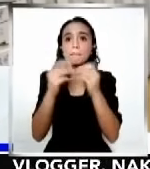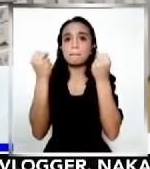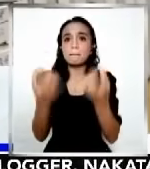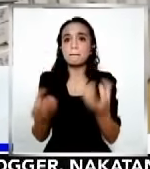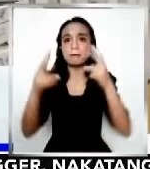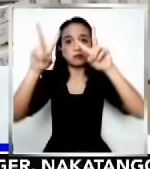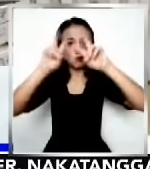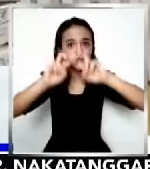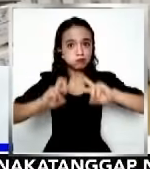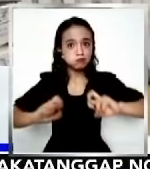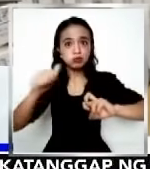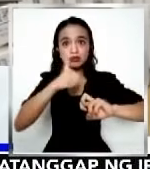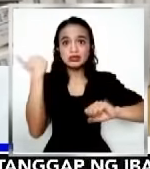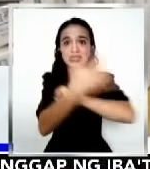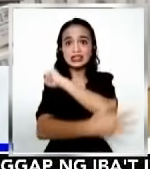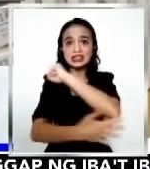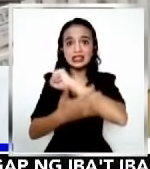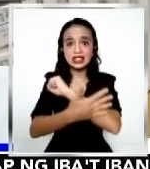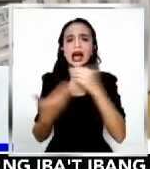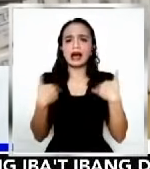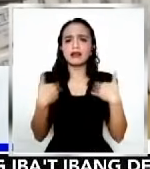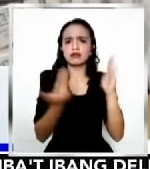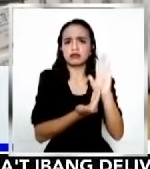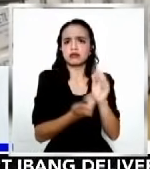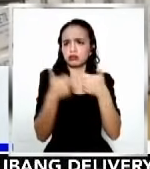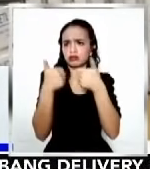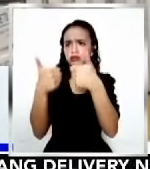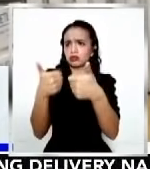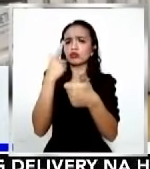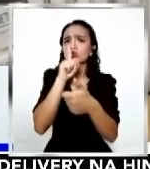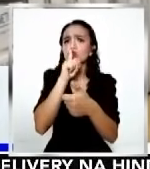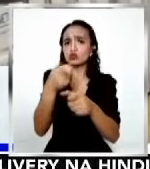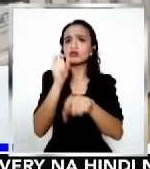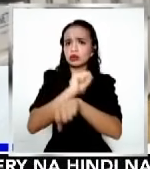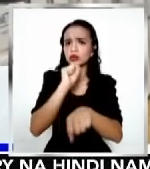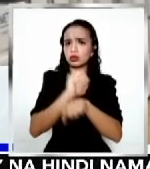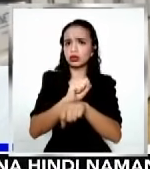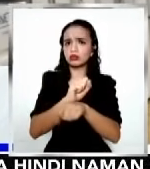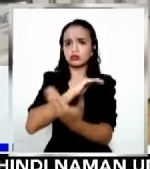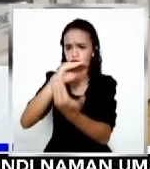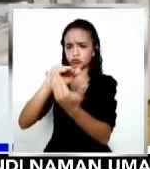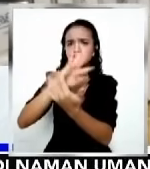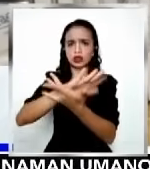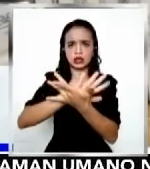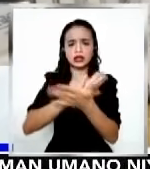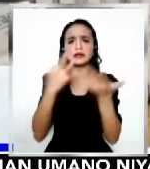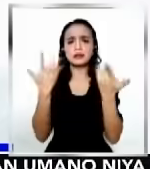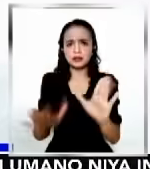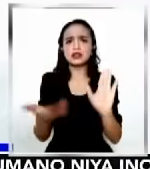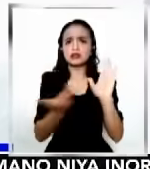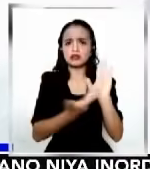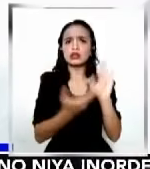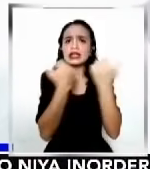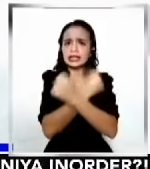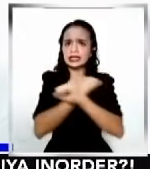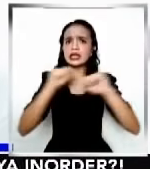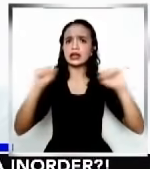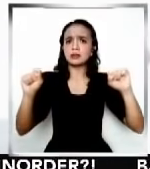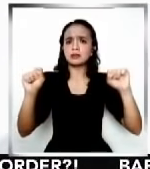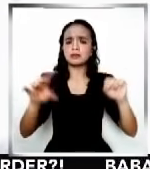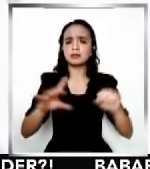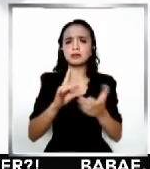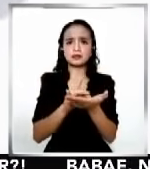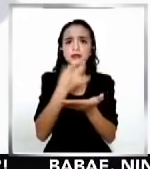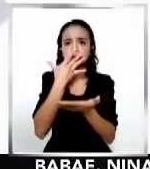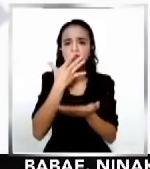na nagpapatunay na epektibo ang ivermectin laban sa COVID. Napatunayan na rin daw na ligtas ang gamot na ito. There are enough